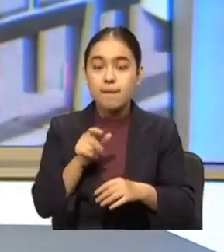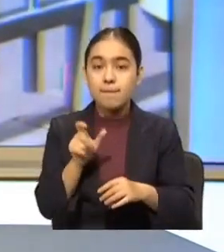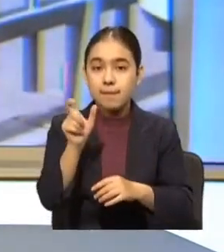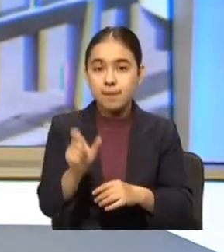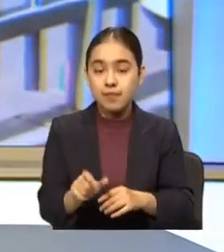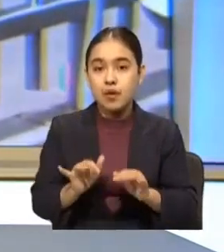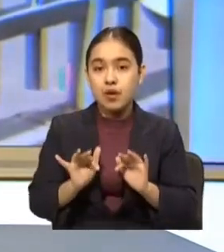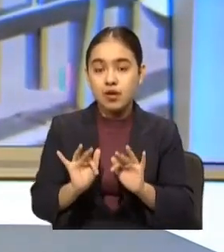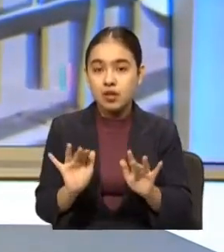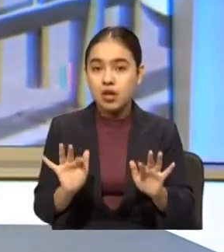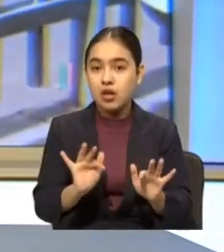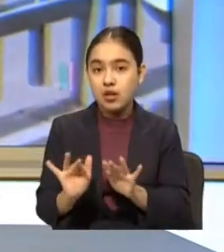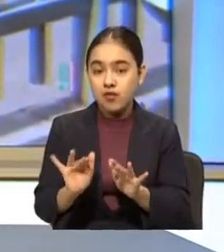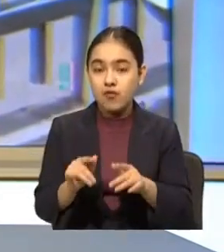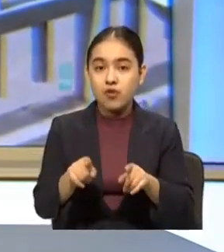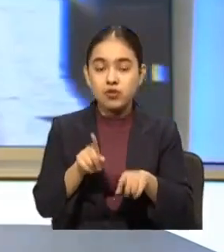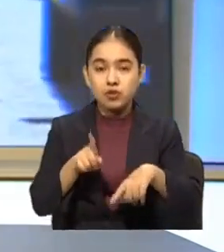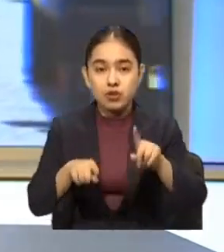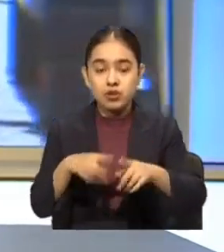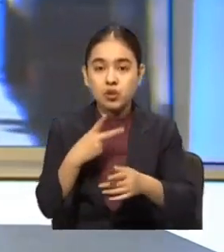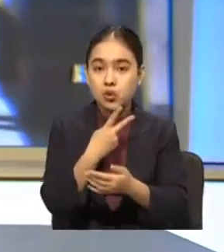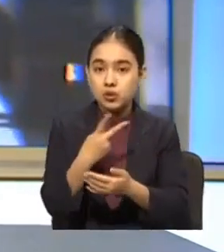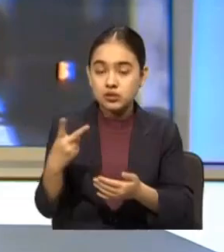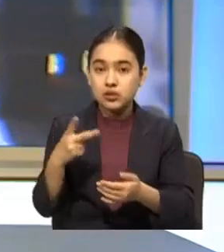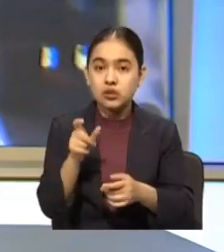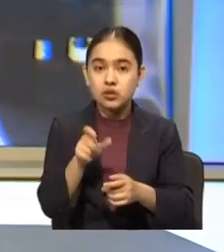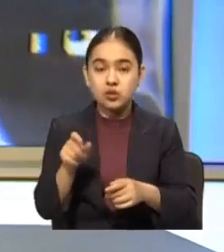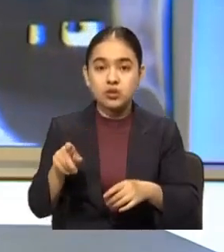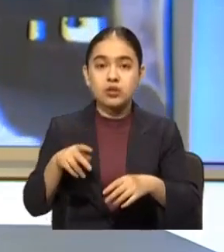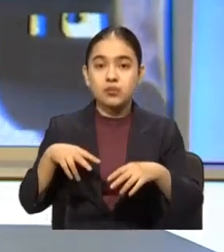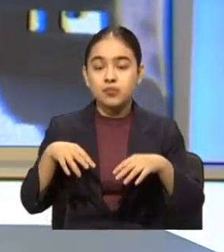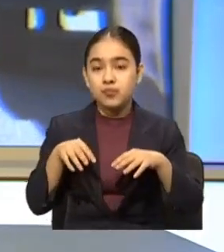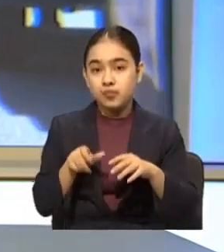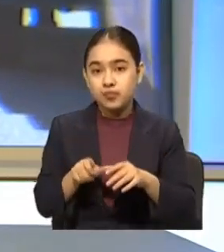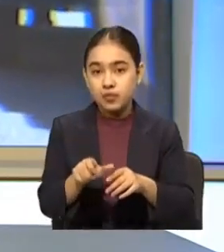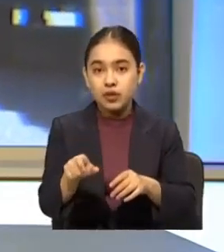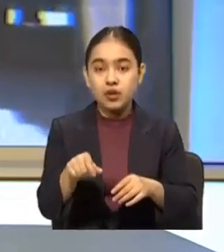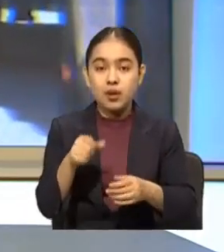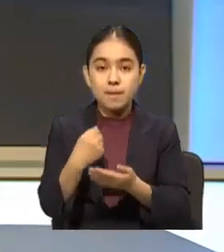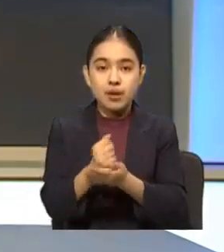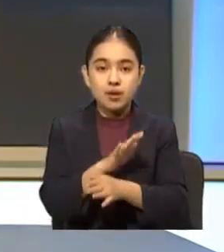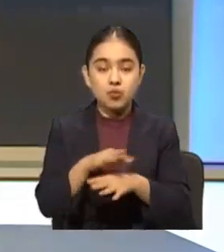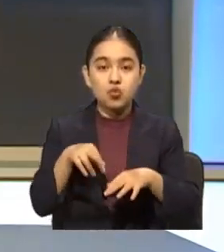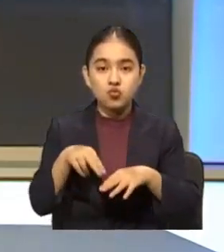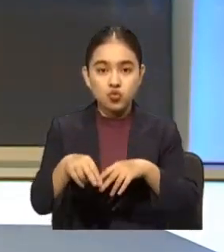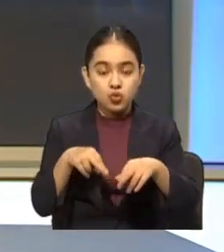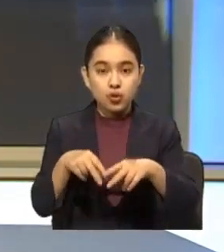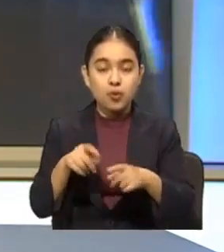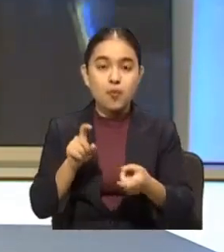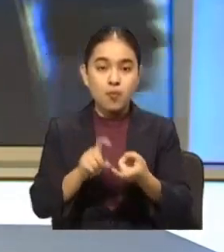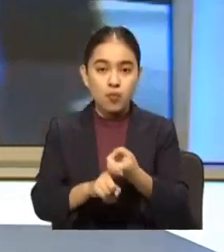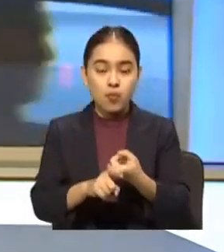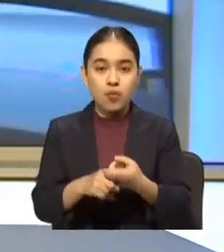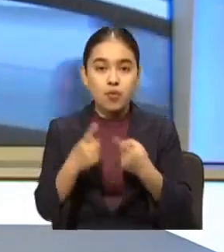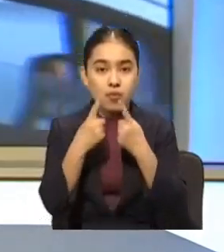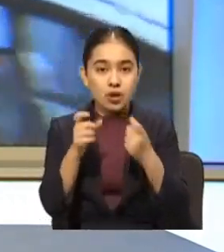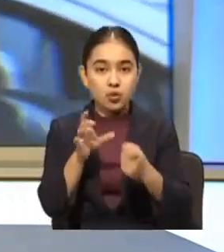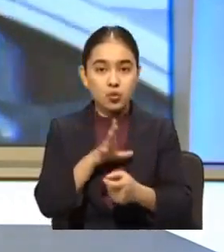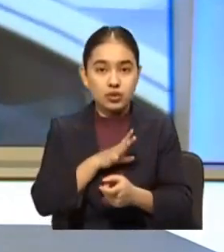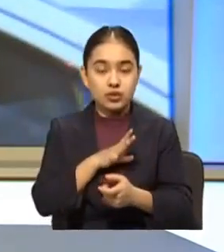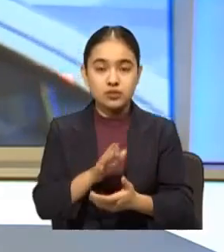tadbiri davomida aksariyat qoida buzarliklar piyodalar yo'lning harakat qismini belgilanmagan joydan kesib o'tishi bilan bog'liq ekanligi ma'lum bo'ldi.